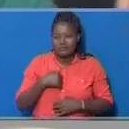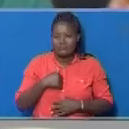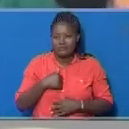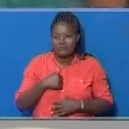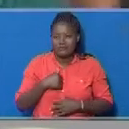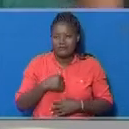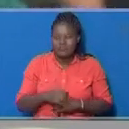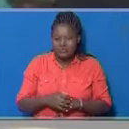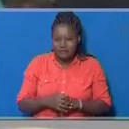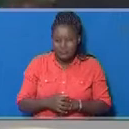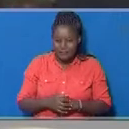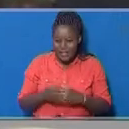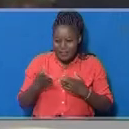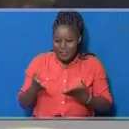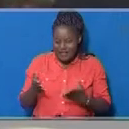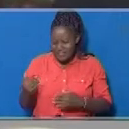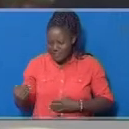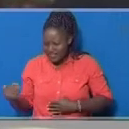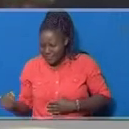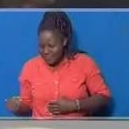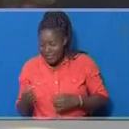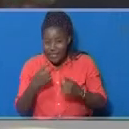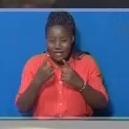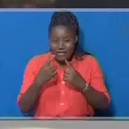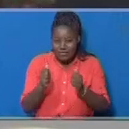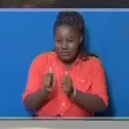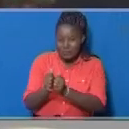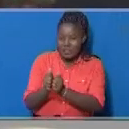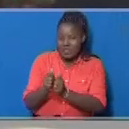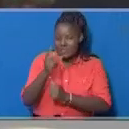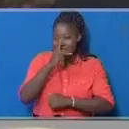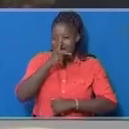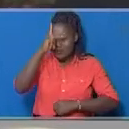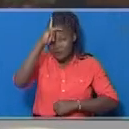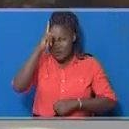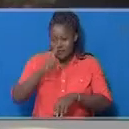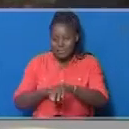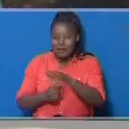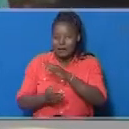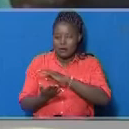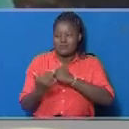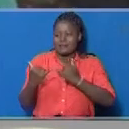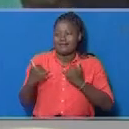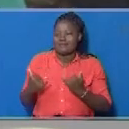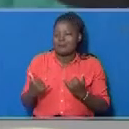waliwaaga wazazi asubuhi. Tunapata taarifa mbaya kwamba hawapo